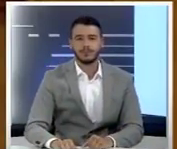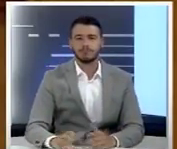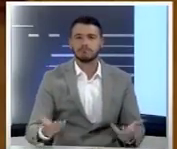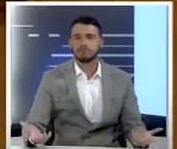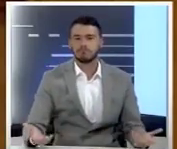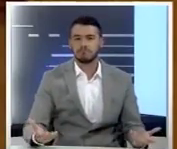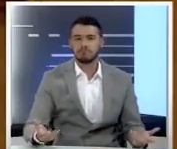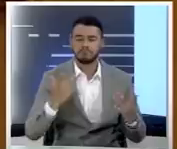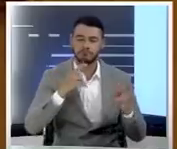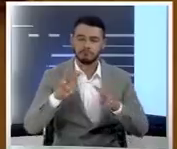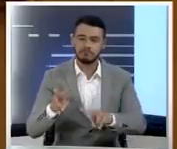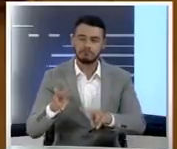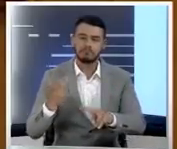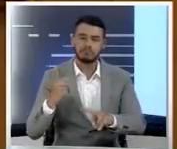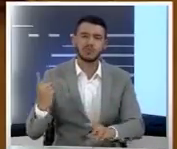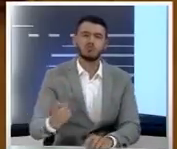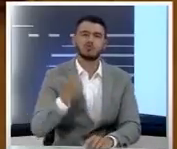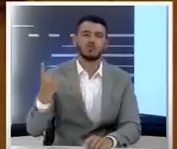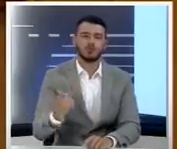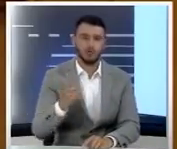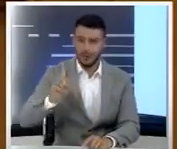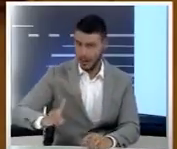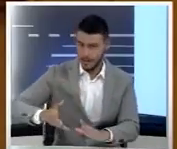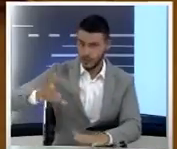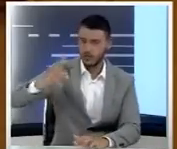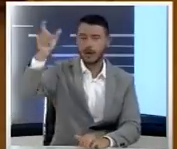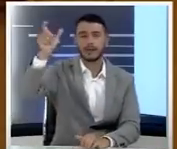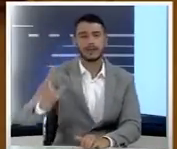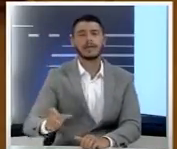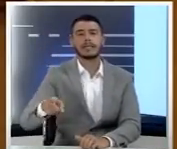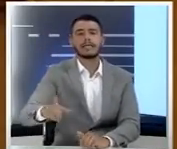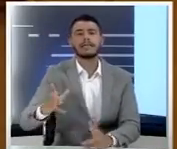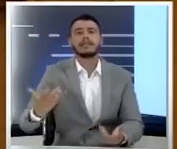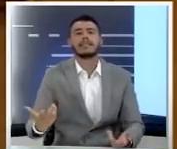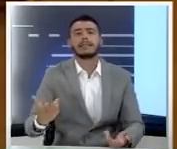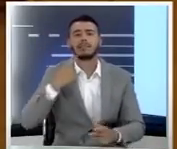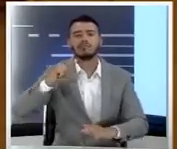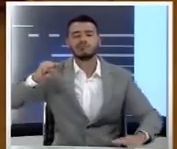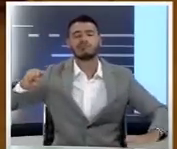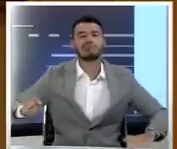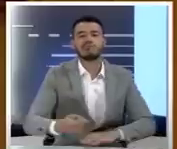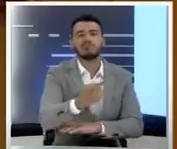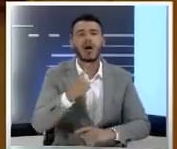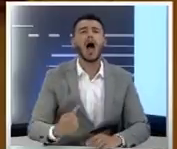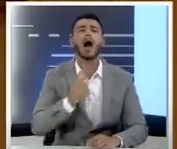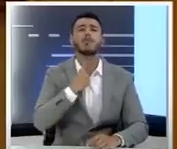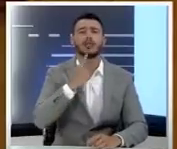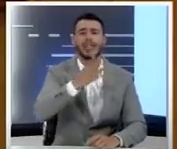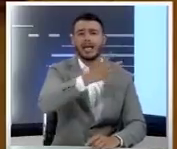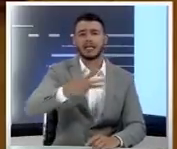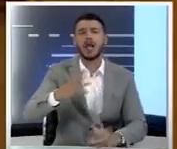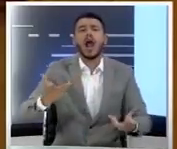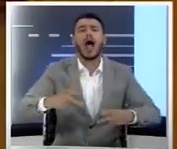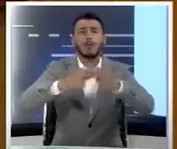Και αυτό δεν είναι τυχαίο. Ο κύριος Μητσοτάκης επένδυσε στην αποτυχία και απέτυχε. Επένδυσε στο